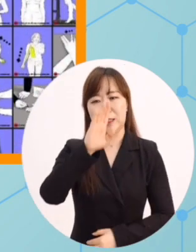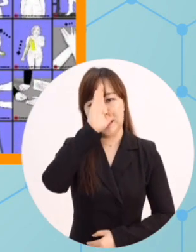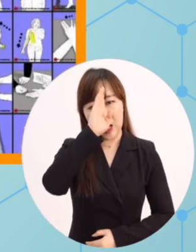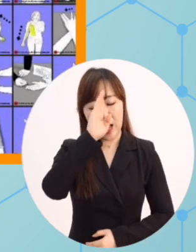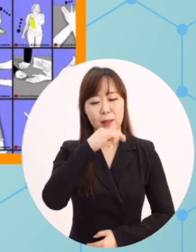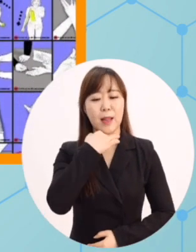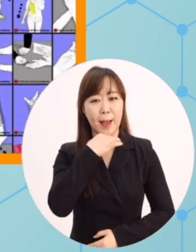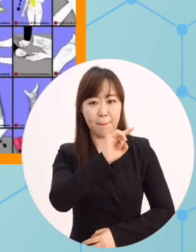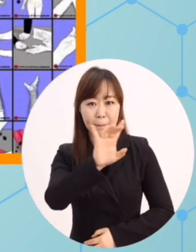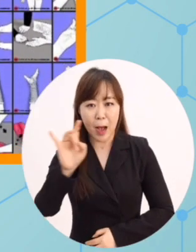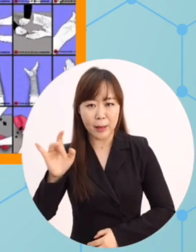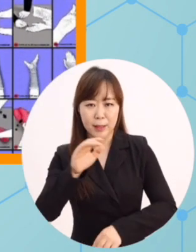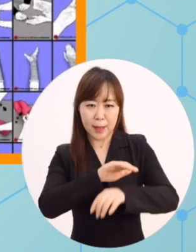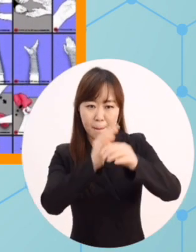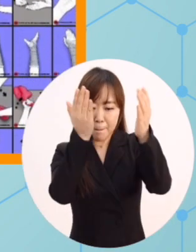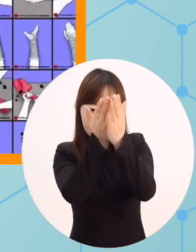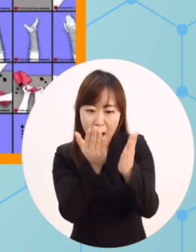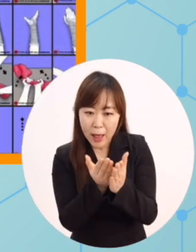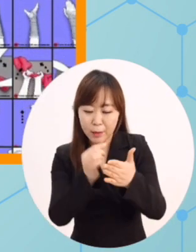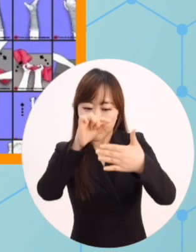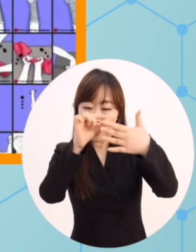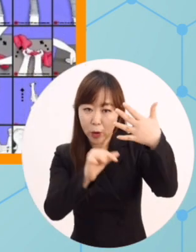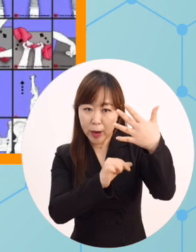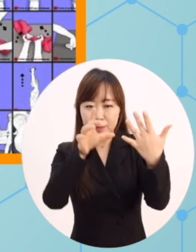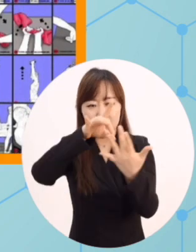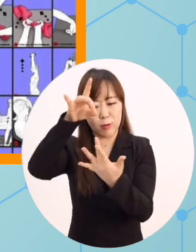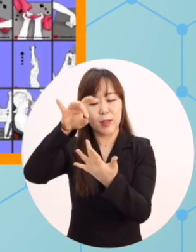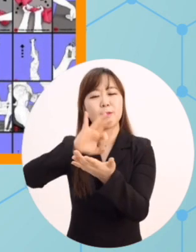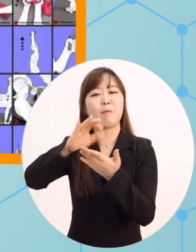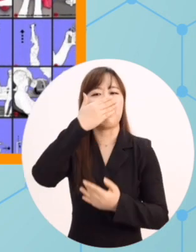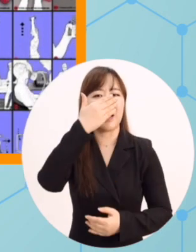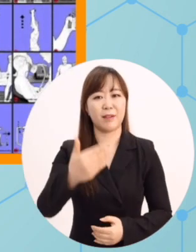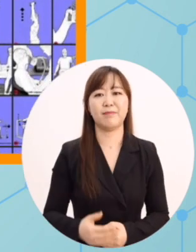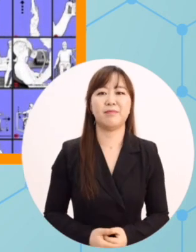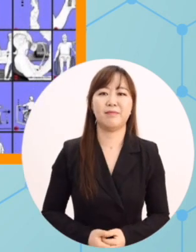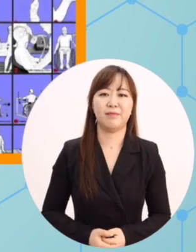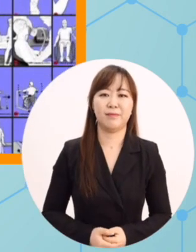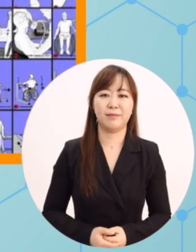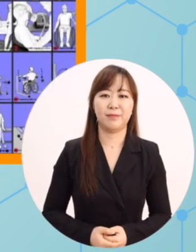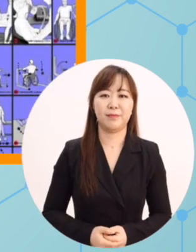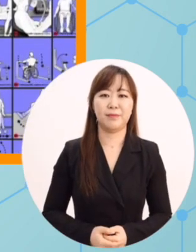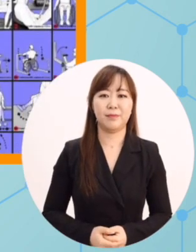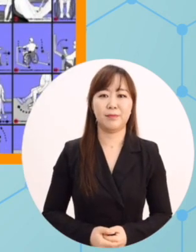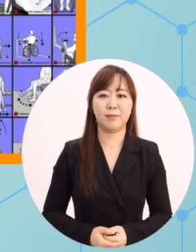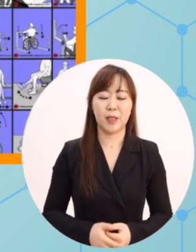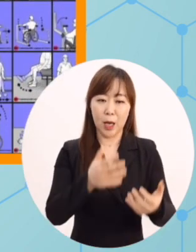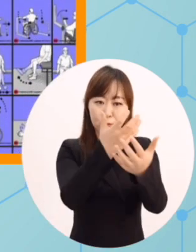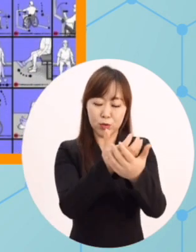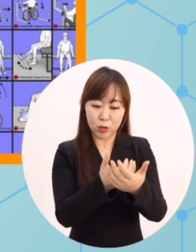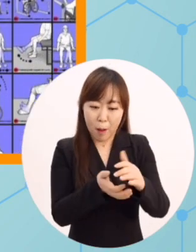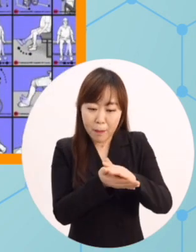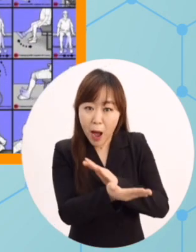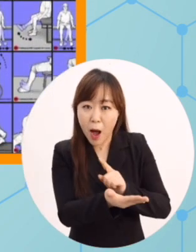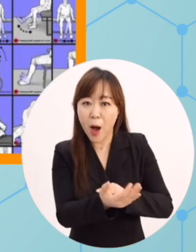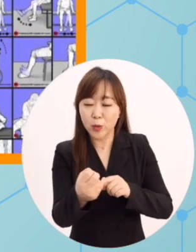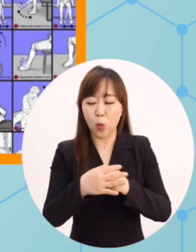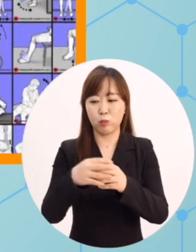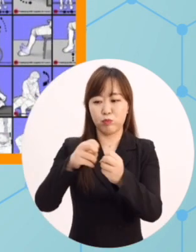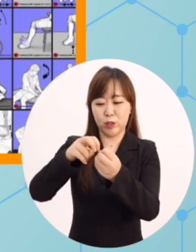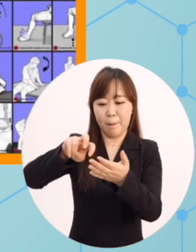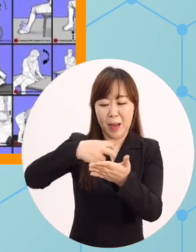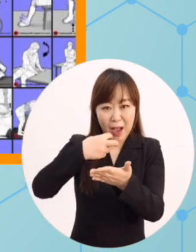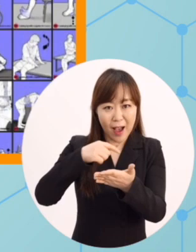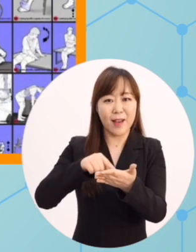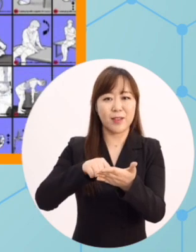질환, 연령별로 적합한 프로그램을 선택해 사용할 수 있습니다. 문서로 출력하거나